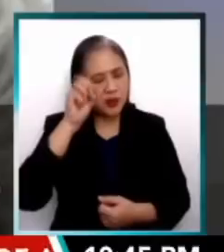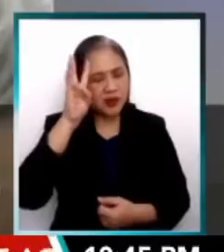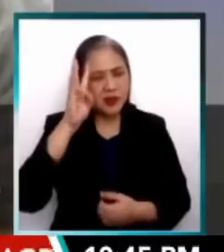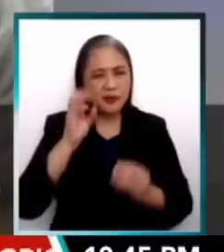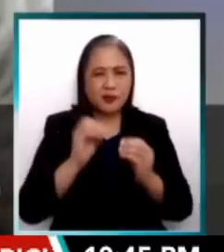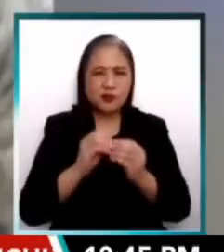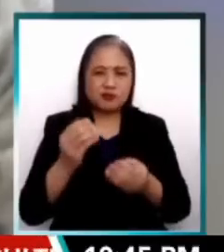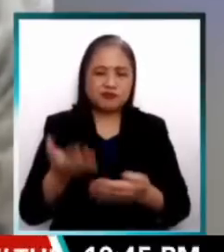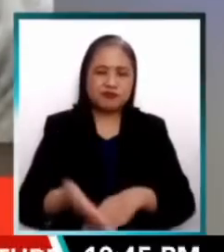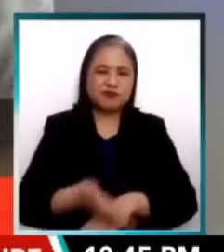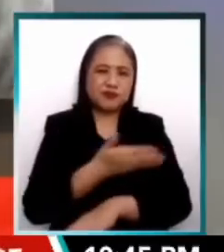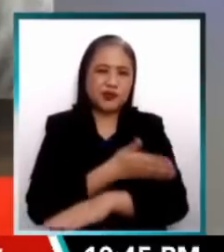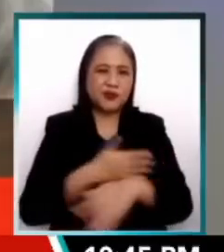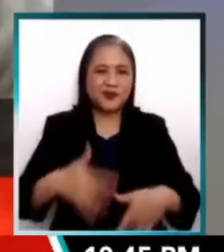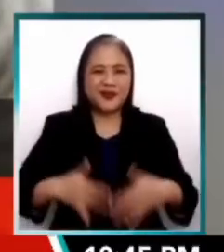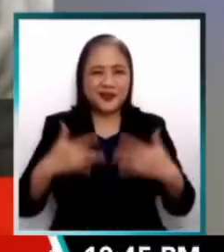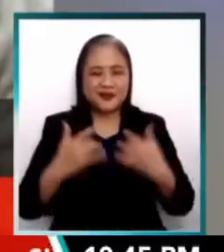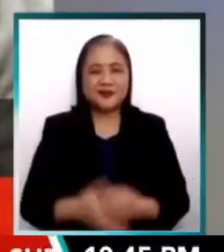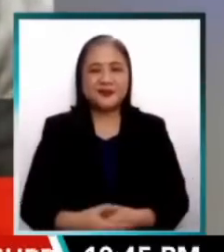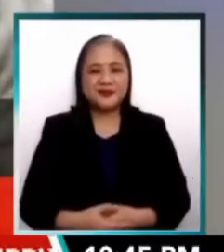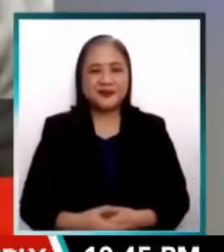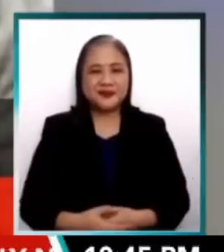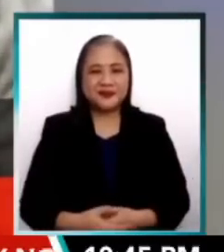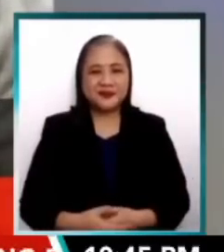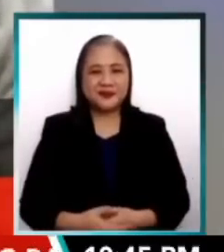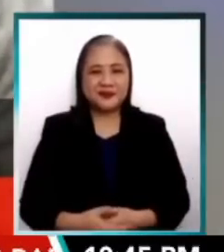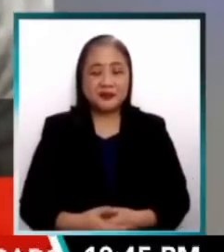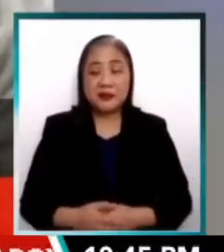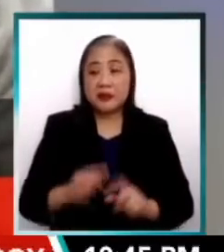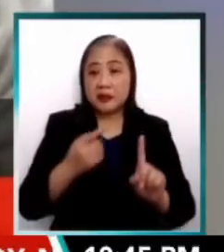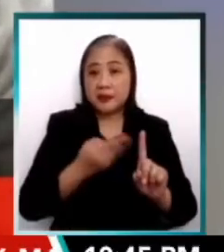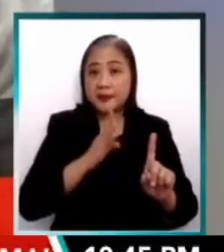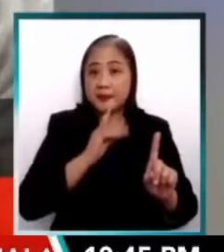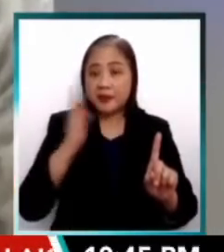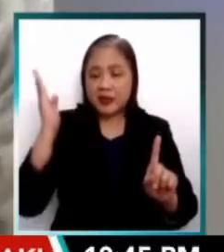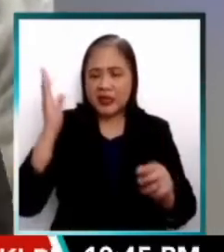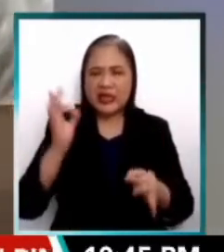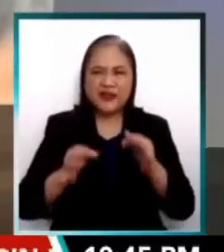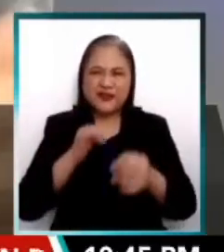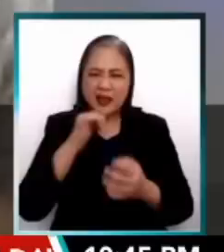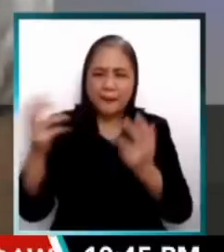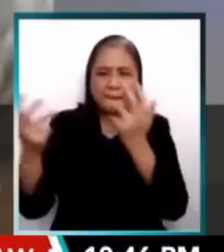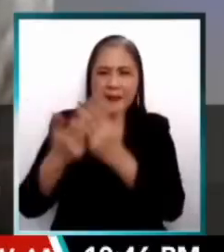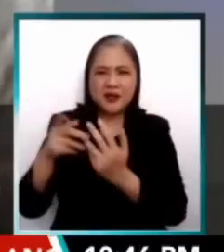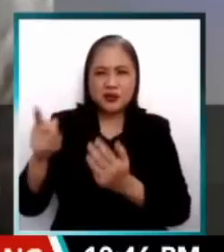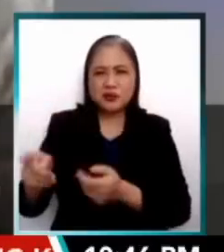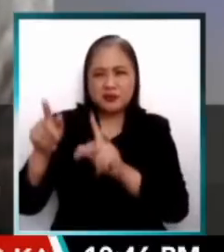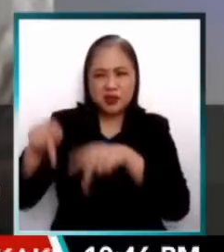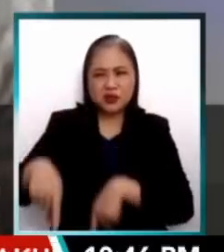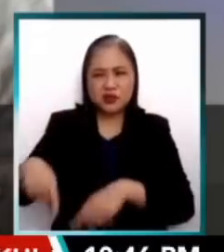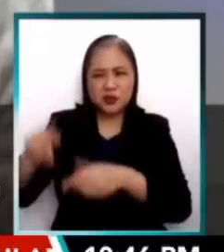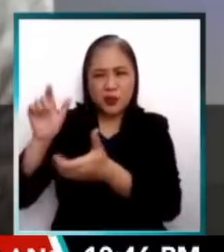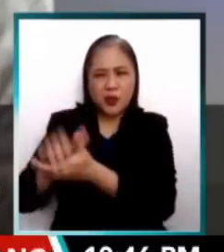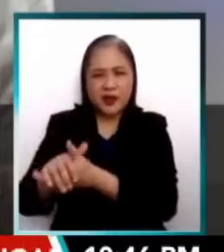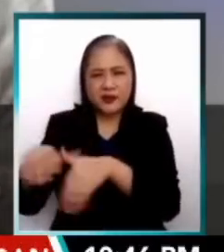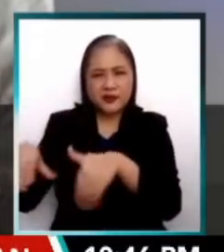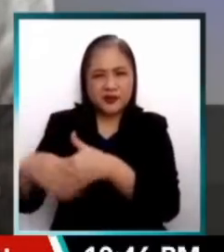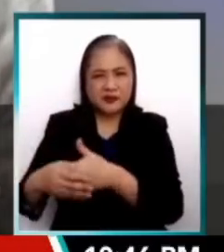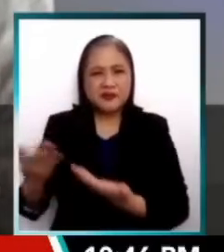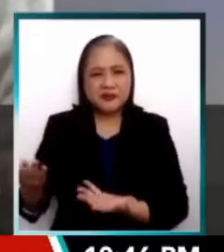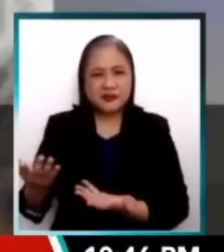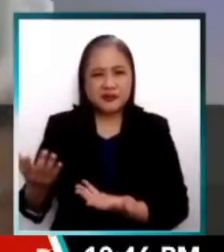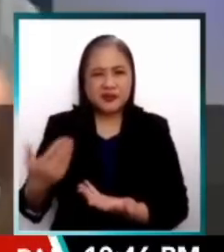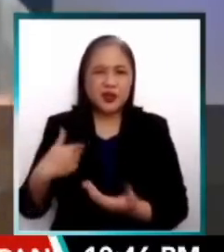buhay. Once they find out that they're not compatible with the person that they're with, they eventually lose the